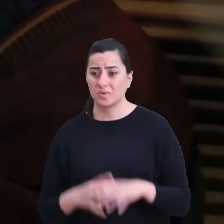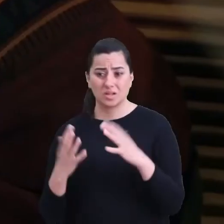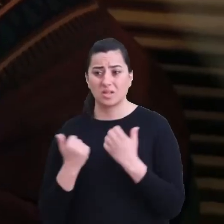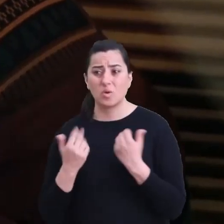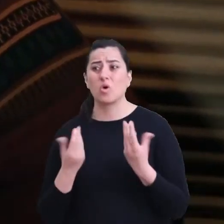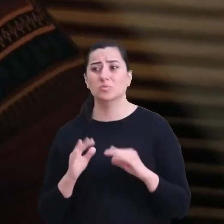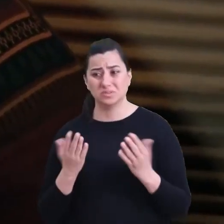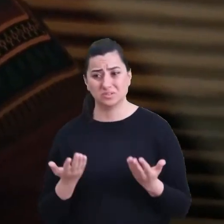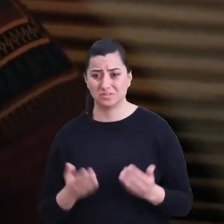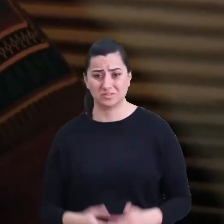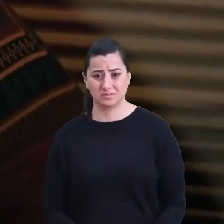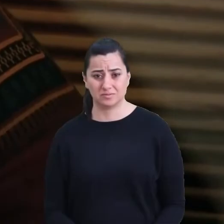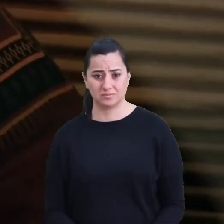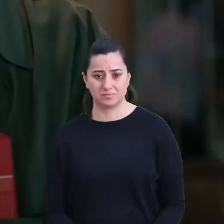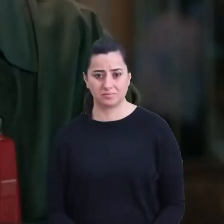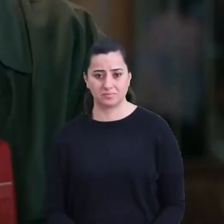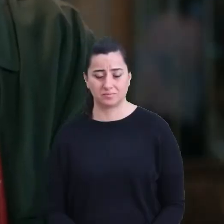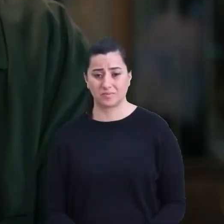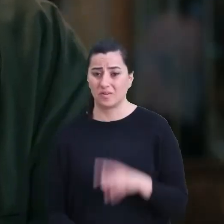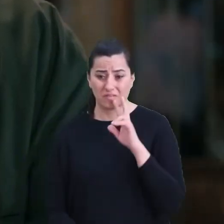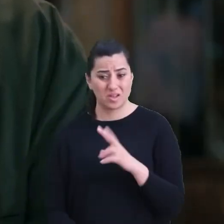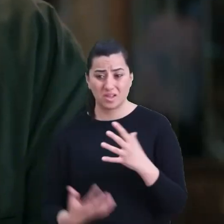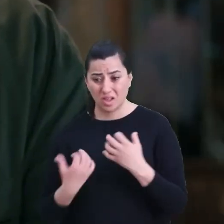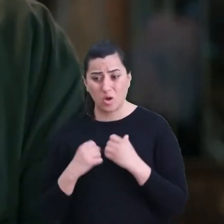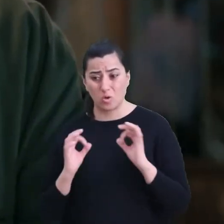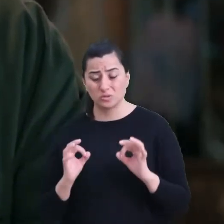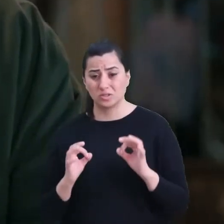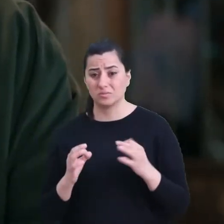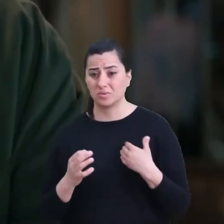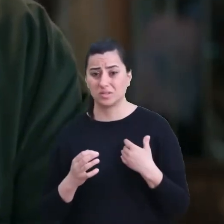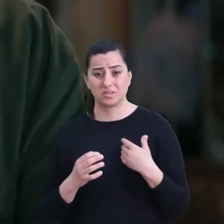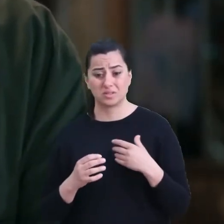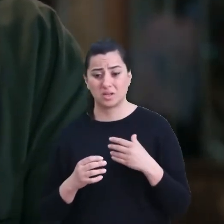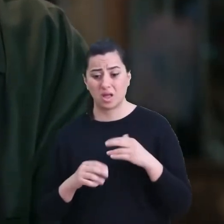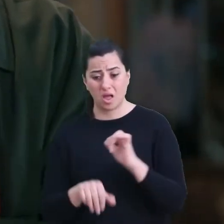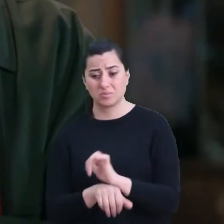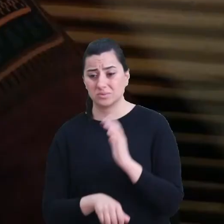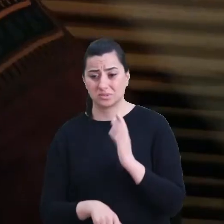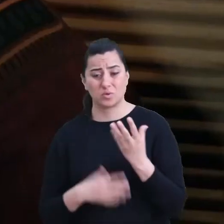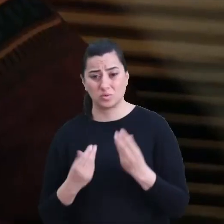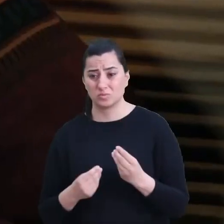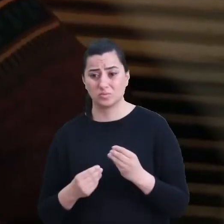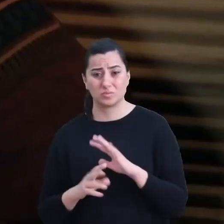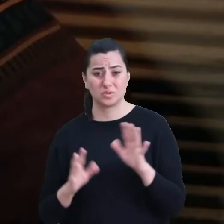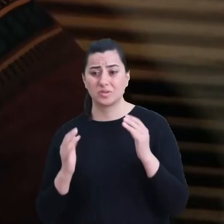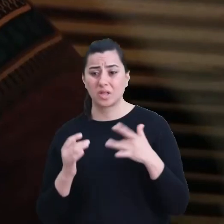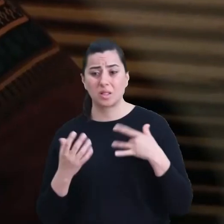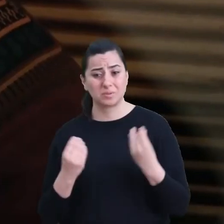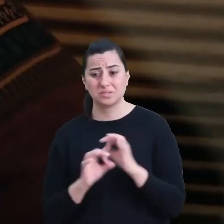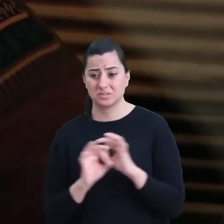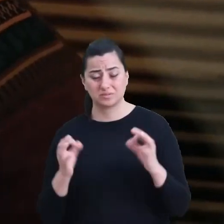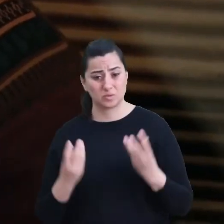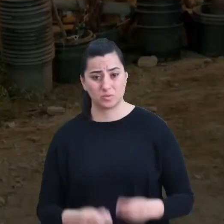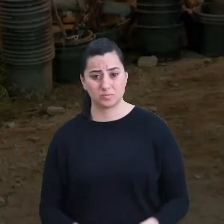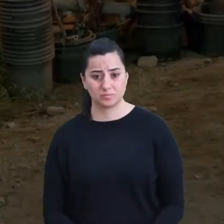Yakalamazlar bizi değil mi Sadıç? Vallahi yakalarlarsa haneye tecavüzden hapse atarlar. Gün yüzü göstermezler bize.